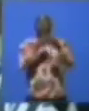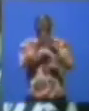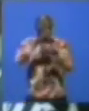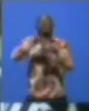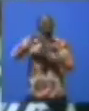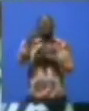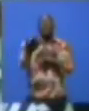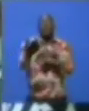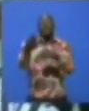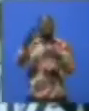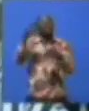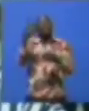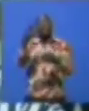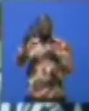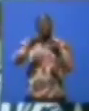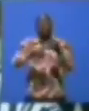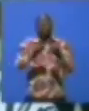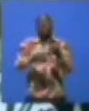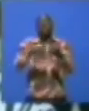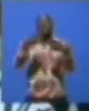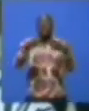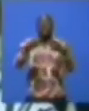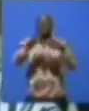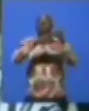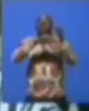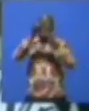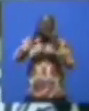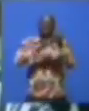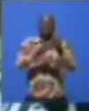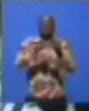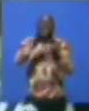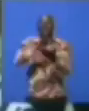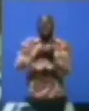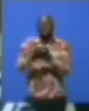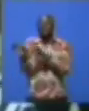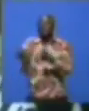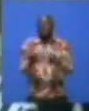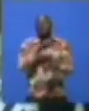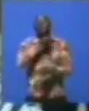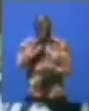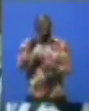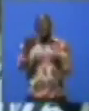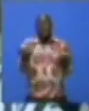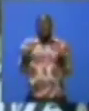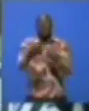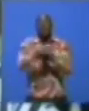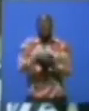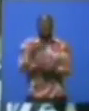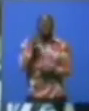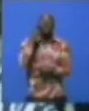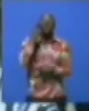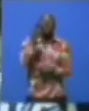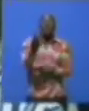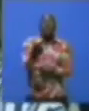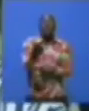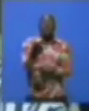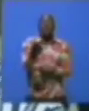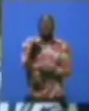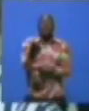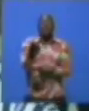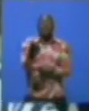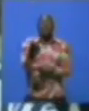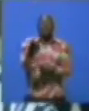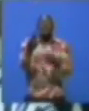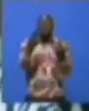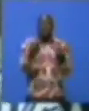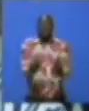dernières classes soient construites. Donc, ce qui n'a pas pu se faire. Et donc, aujourd'hui, on assiste effectivement à donc, la présence